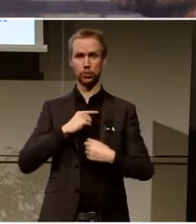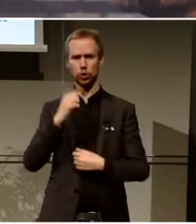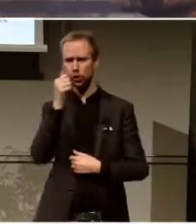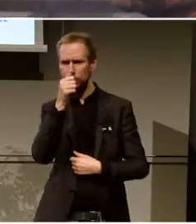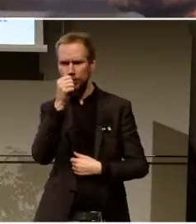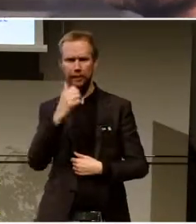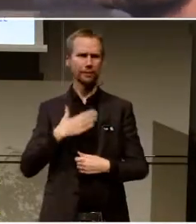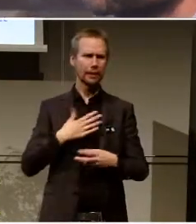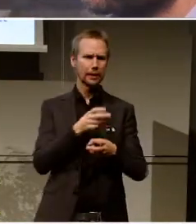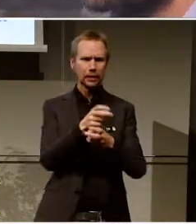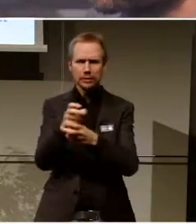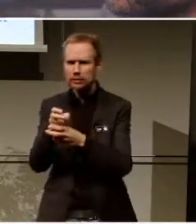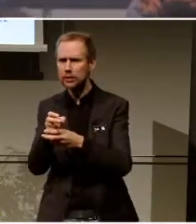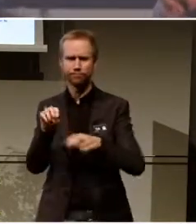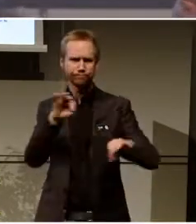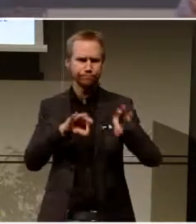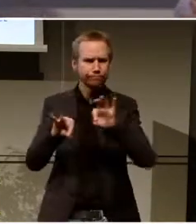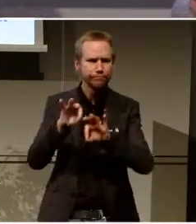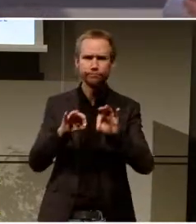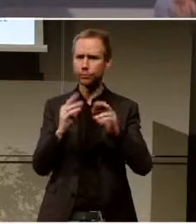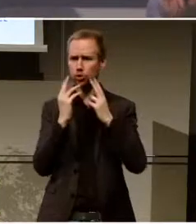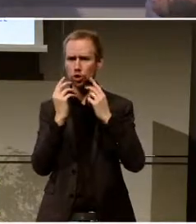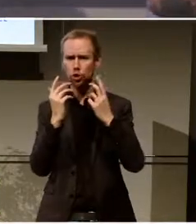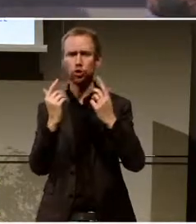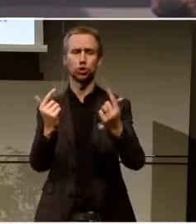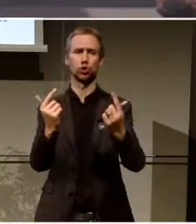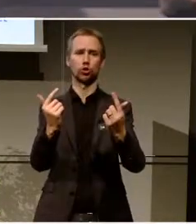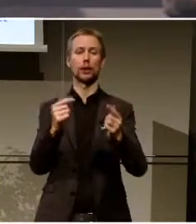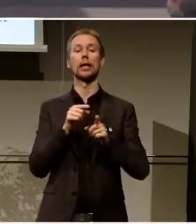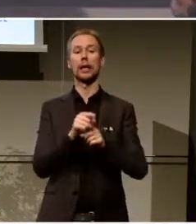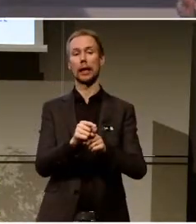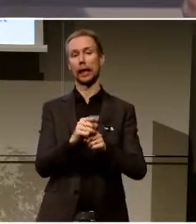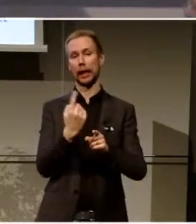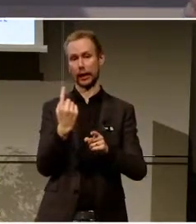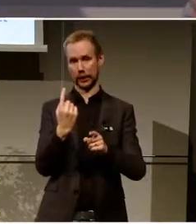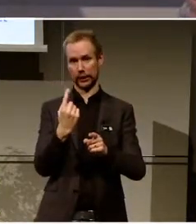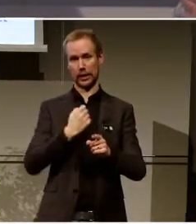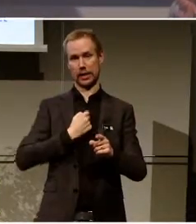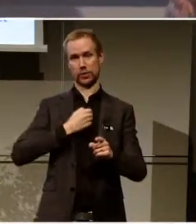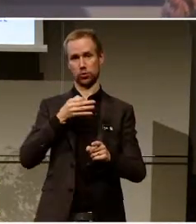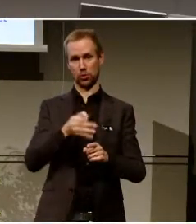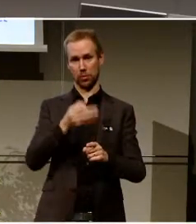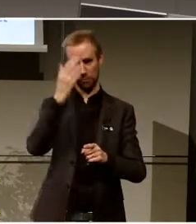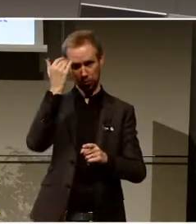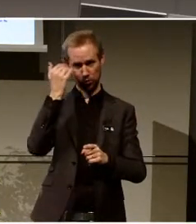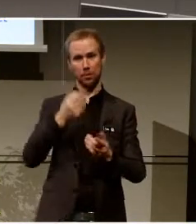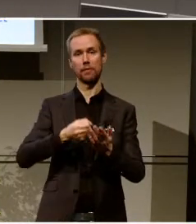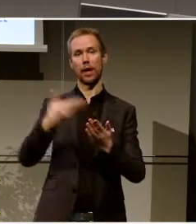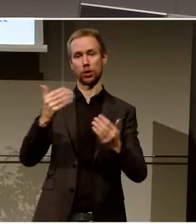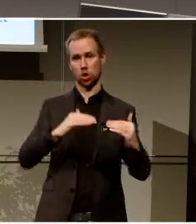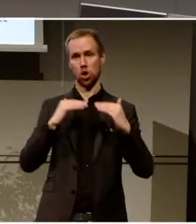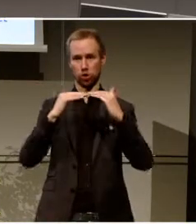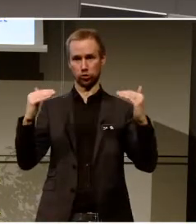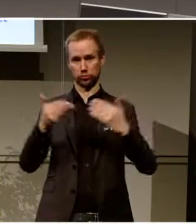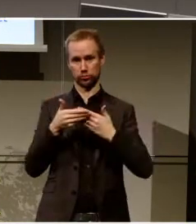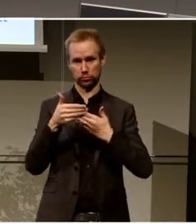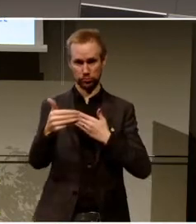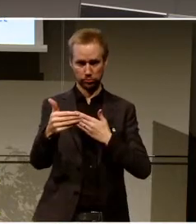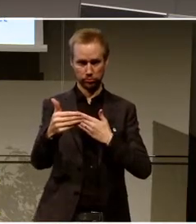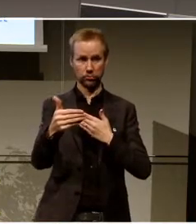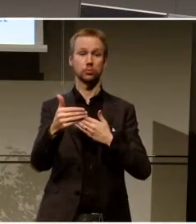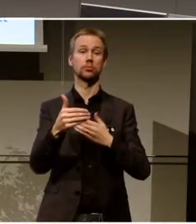vilja testa och pröva och kommer att vara en egenskap och en förmåga som värderas ännu mer framåt. Och